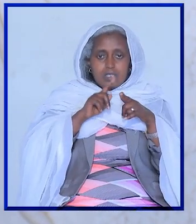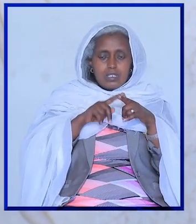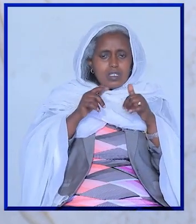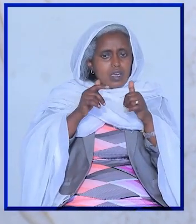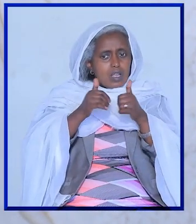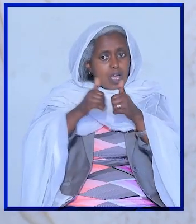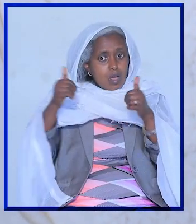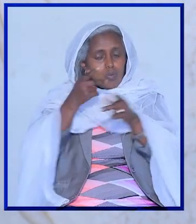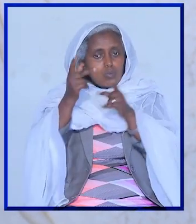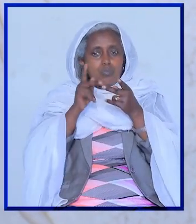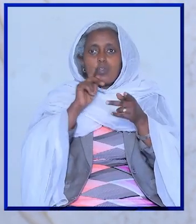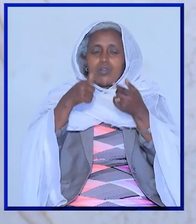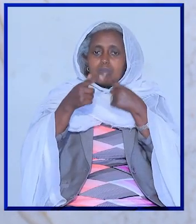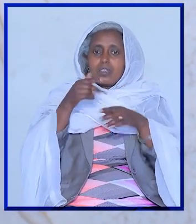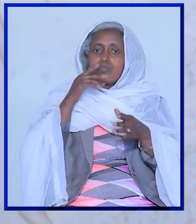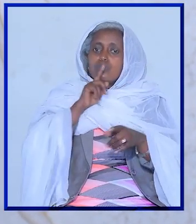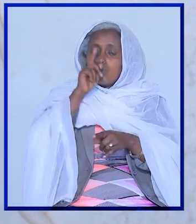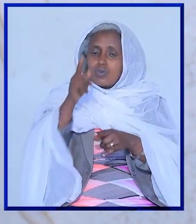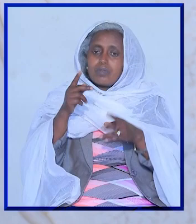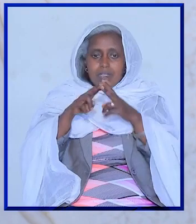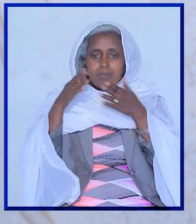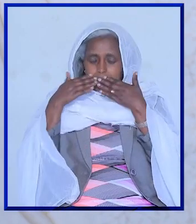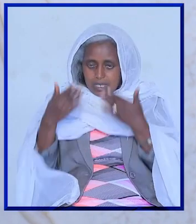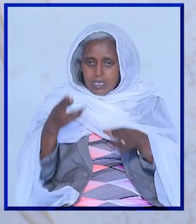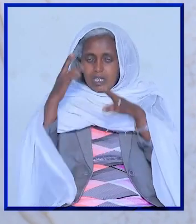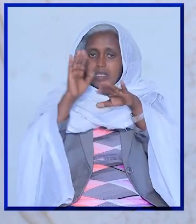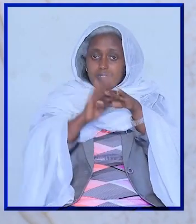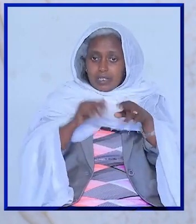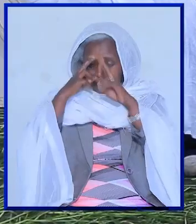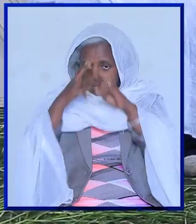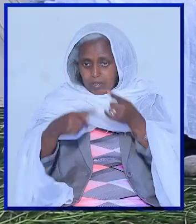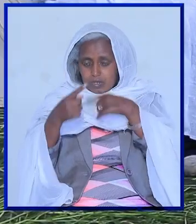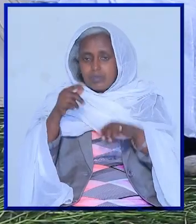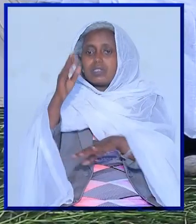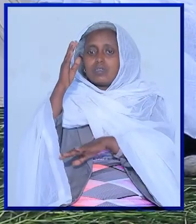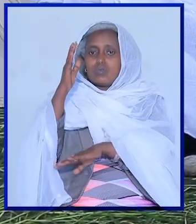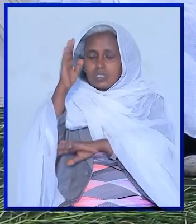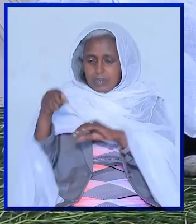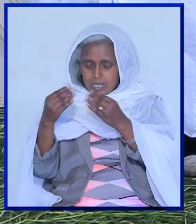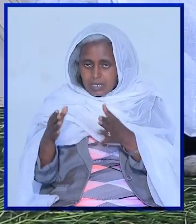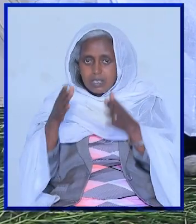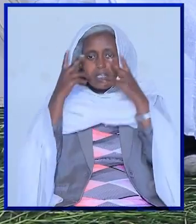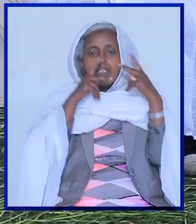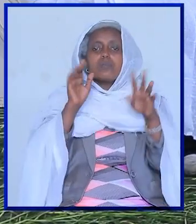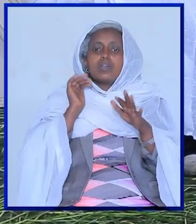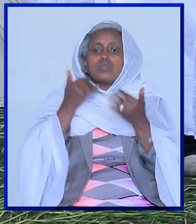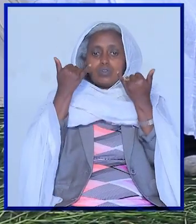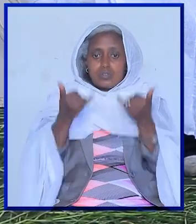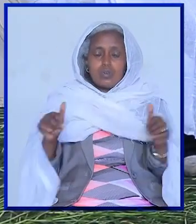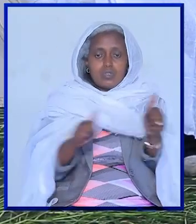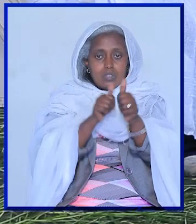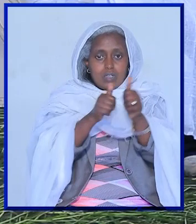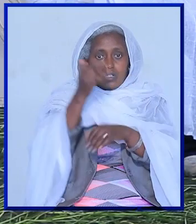ቦታ ነው የመጣችሁት በእውነት በጣም እናመሰግናለን ጥሪያችንን አክብራችሁ ስለመጣችሁ እግዚአብሔር ይስጥልን። ተመልካቾቻችን እስካሁን